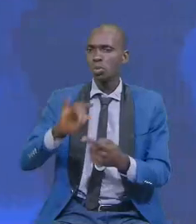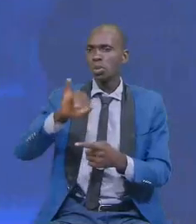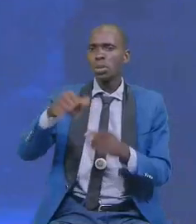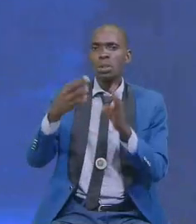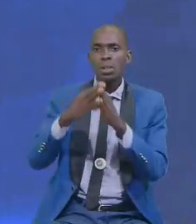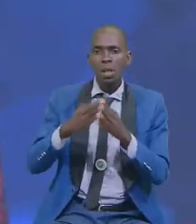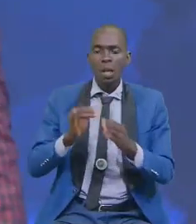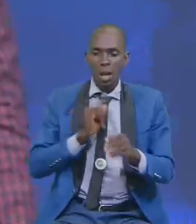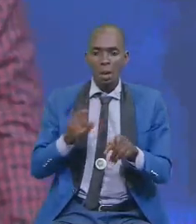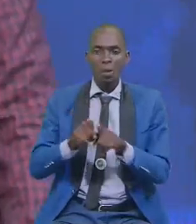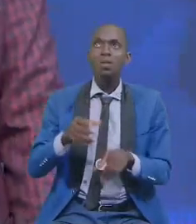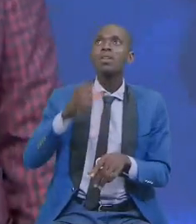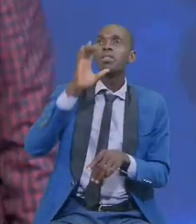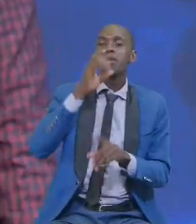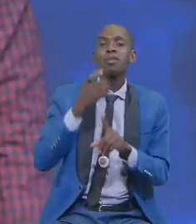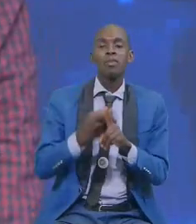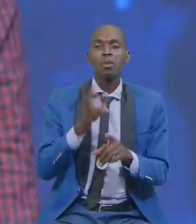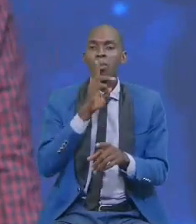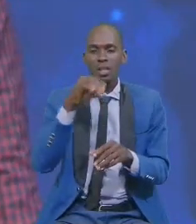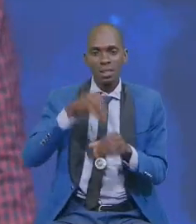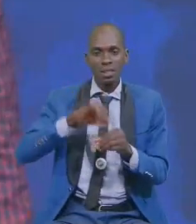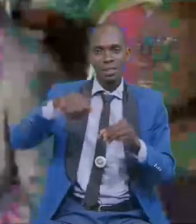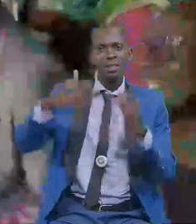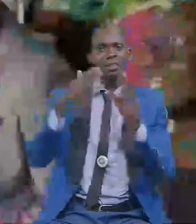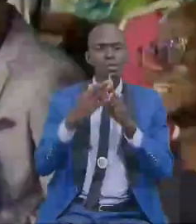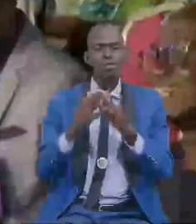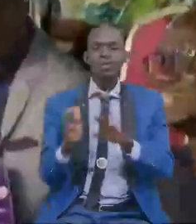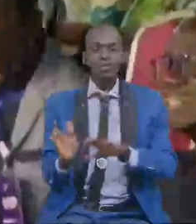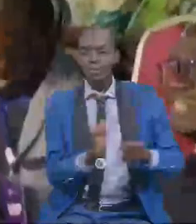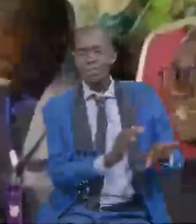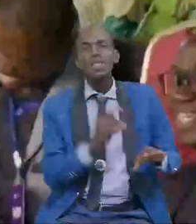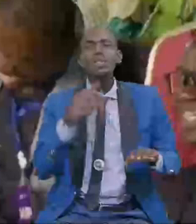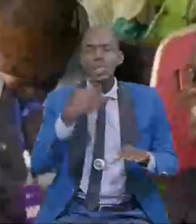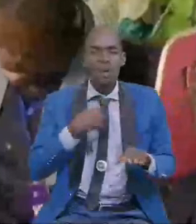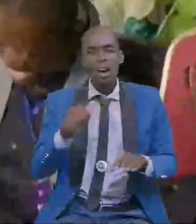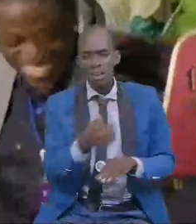même bu l'eau de là-bas. J'ai dit, dis-moi autre chose encore.